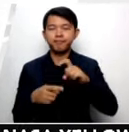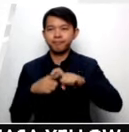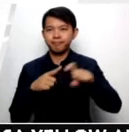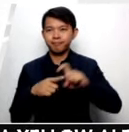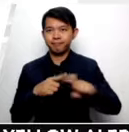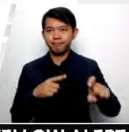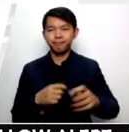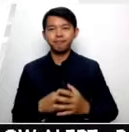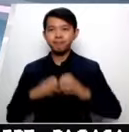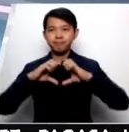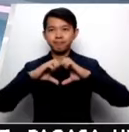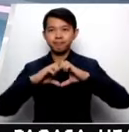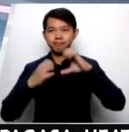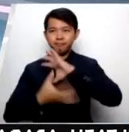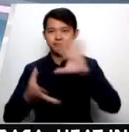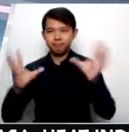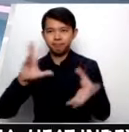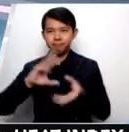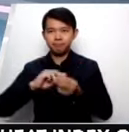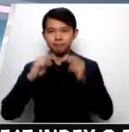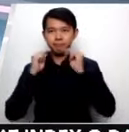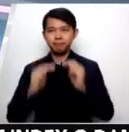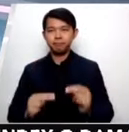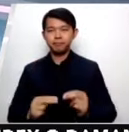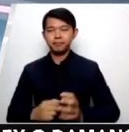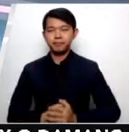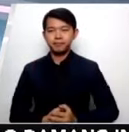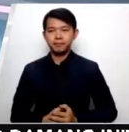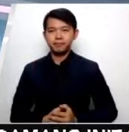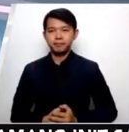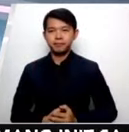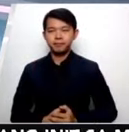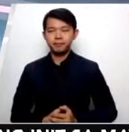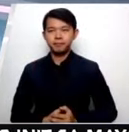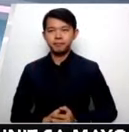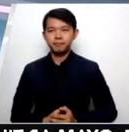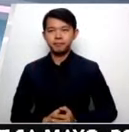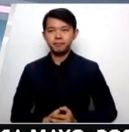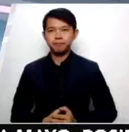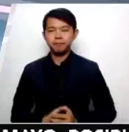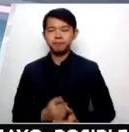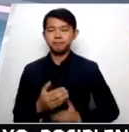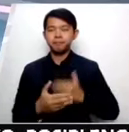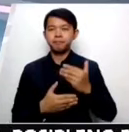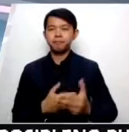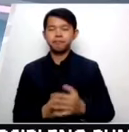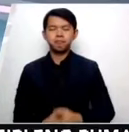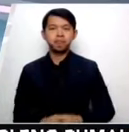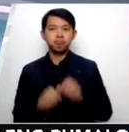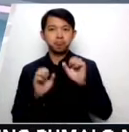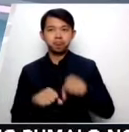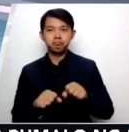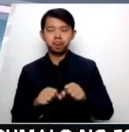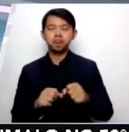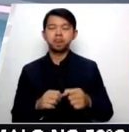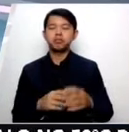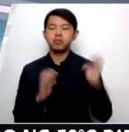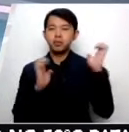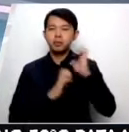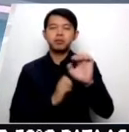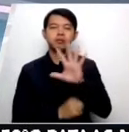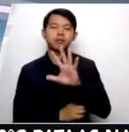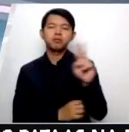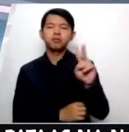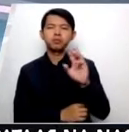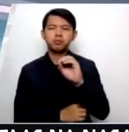integrated news posibleng umabot sa 52 de Cel pataas ang heat index o damang init sa ilang